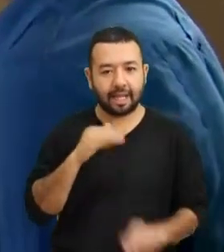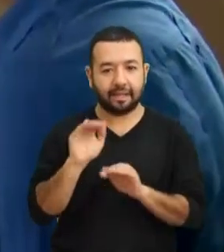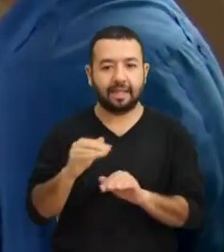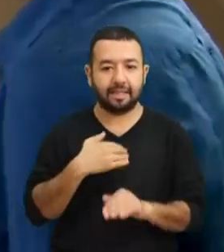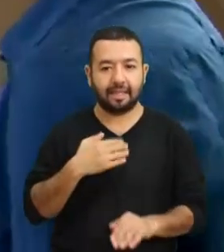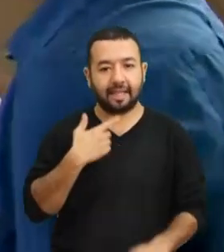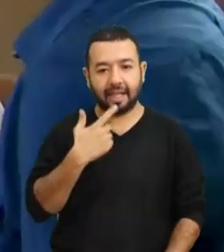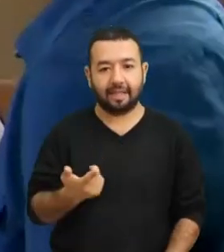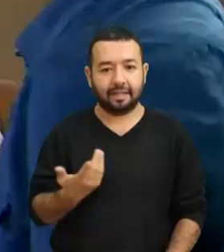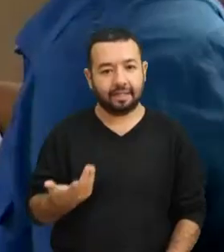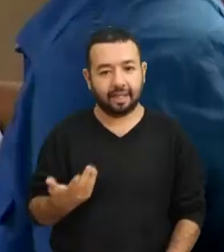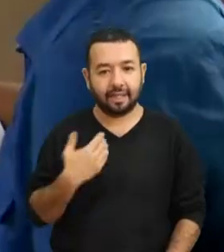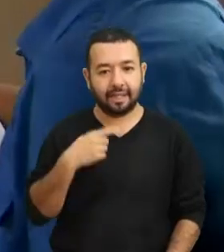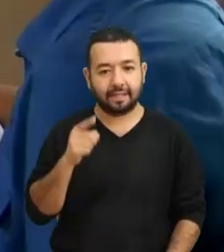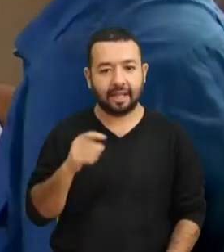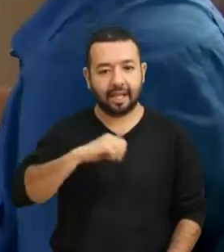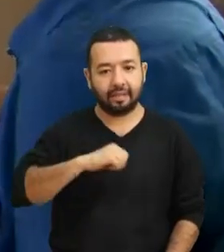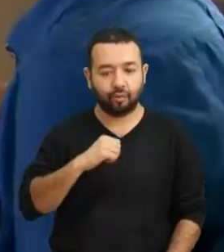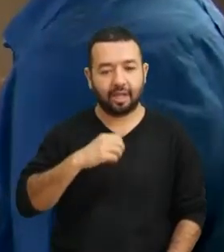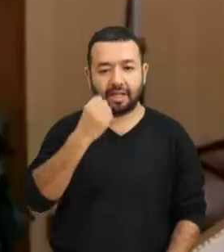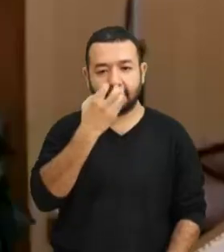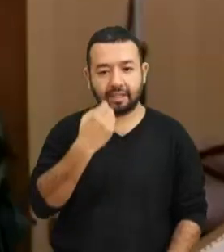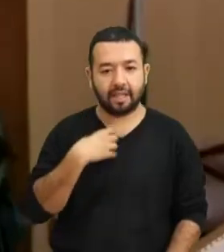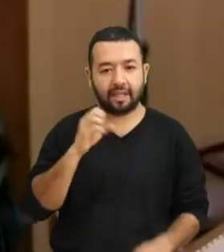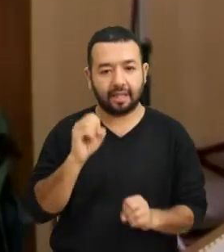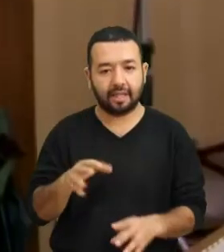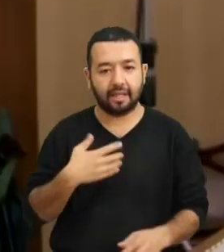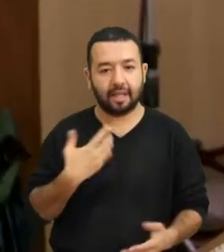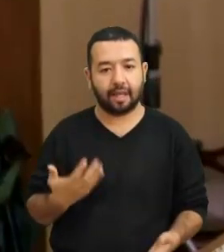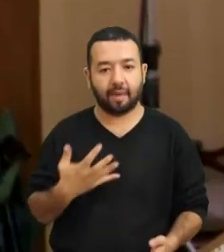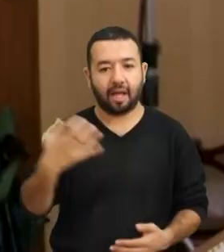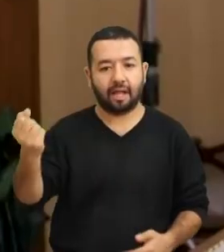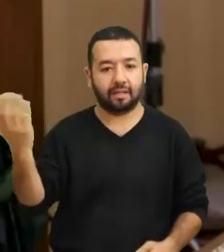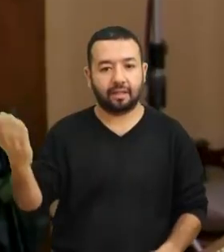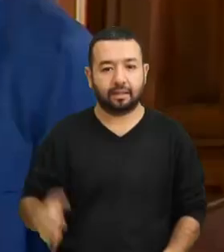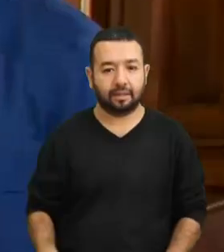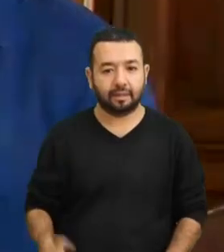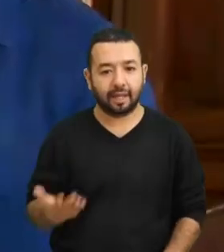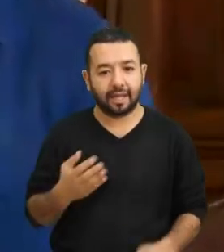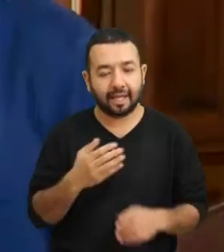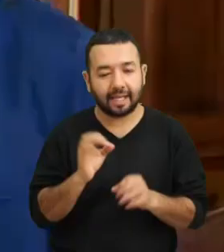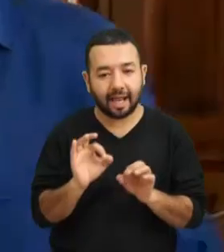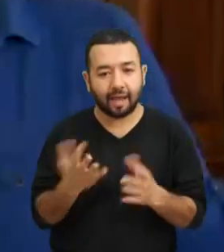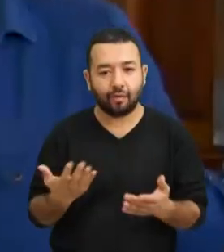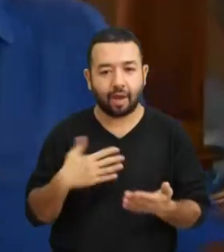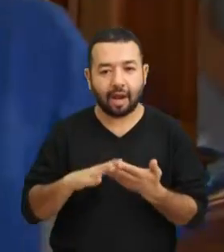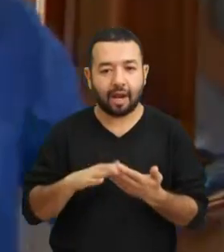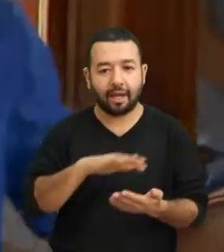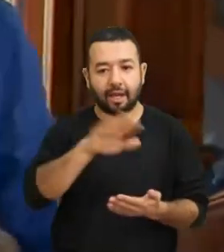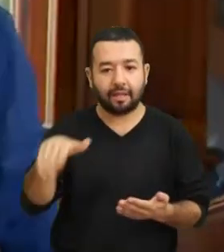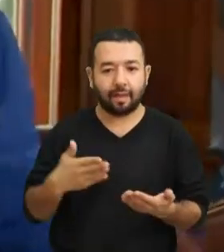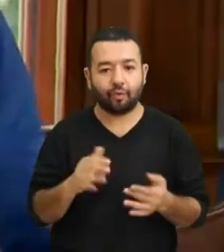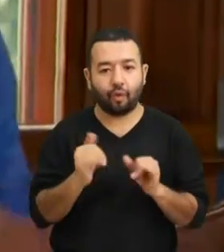olalım dedik. Ya sana çiçekle çikolata da getirdik ama aldılar. Ya niye zahmet ettiniz? Arkadaşlar